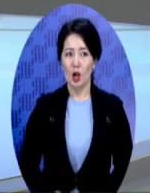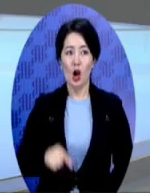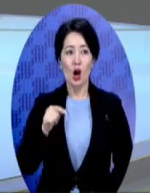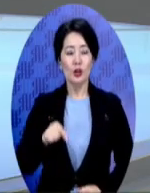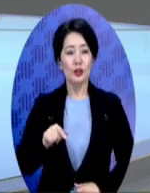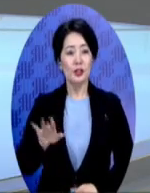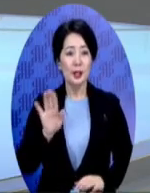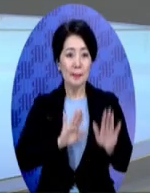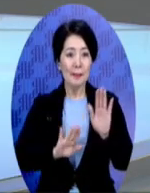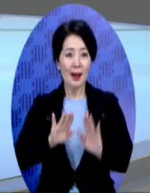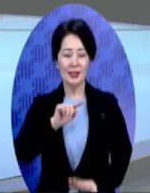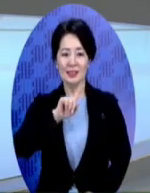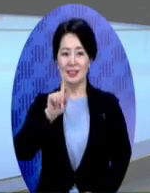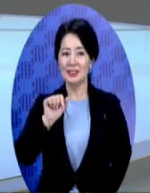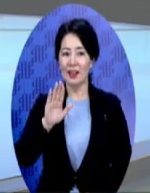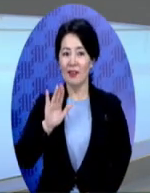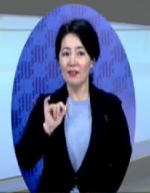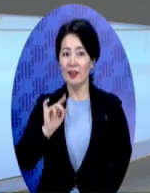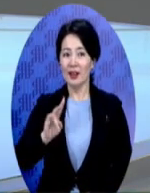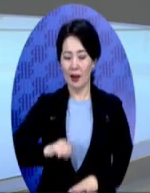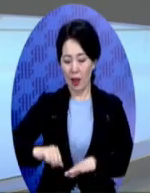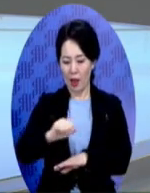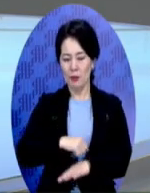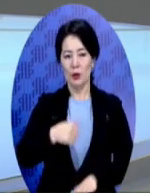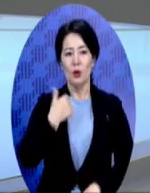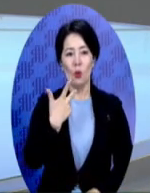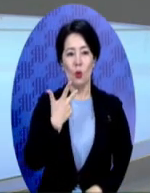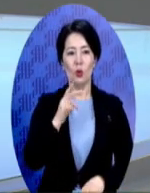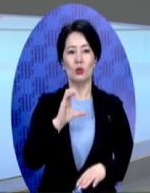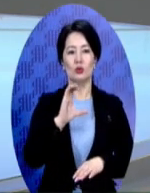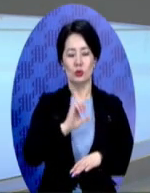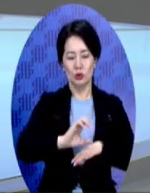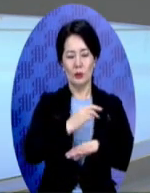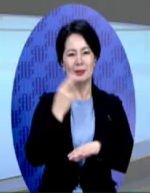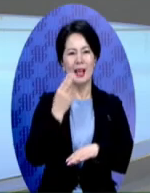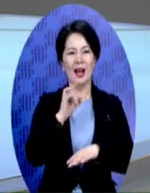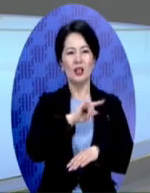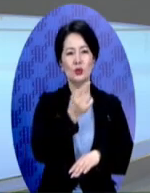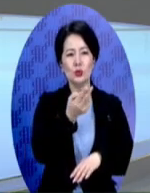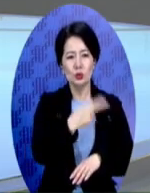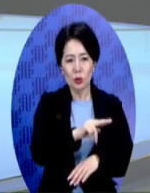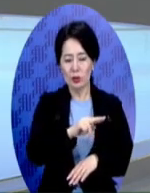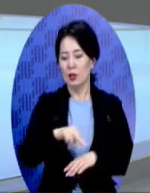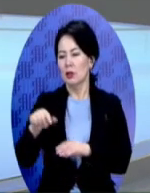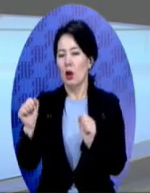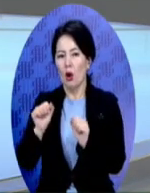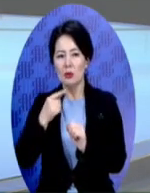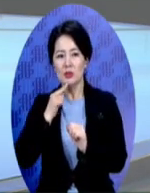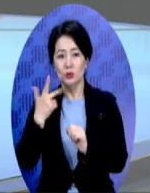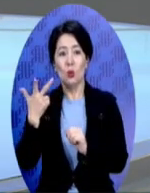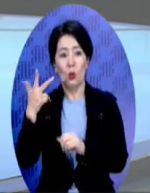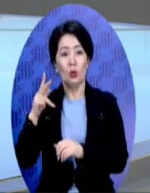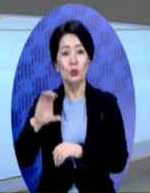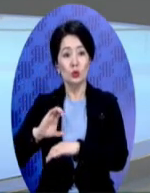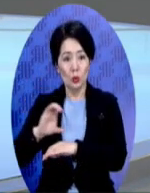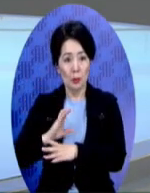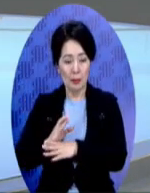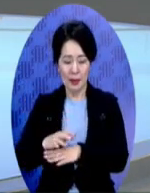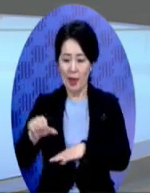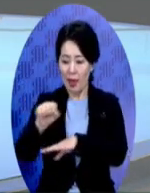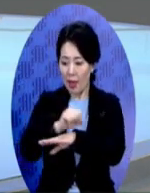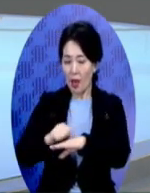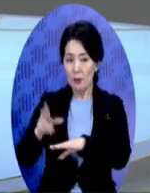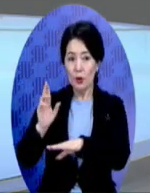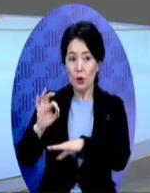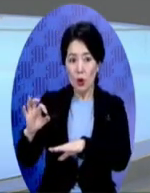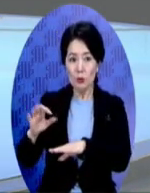Өнөөдрийн байдлаар Заху аймгийн 3 сум цагаан зуудтай 3 сум зодорхоо үйлчлэлт хүндрэх төлөвтэй байна. За тиймээс аймгийн онцгой комиссаас өвс тэжээлийн тусламжийг